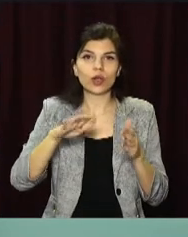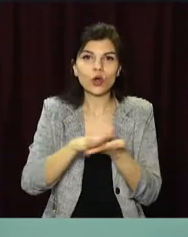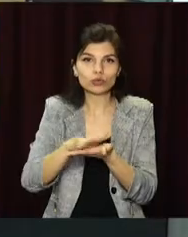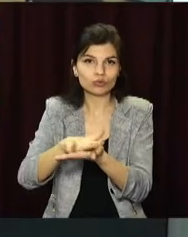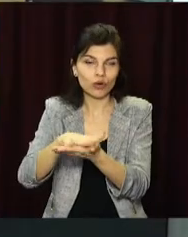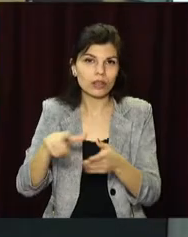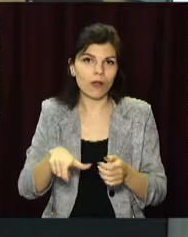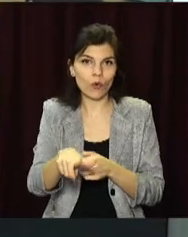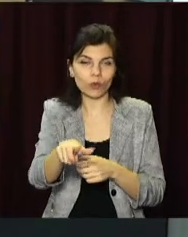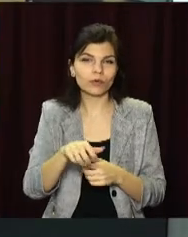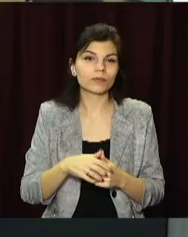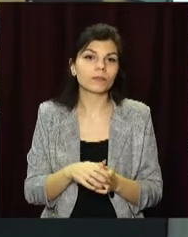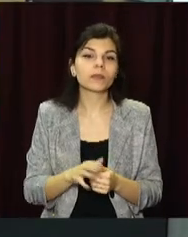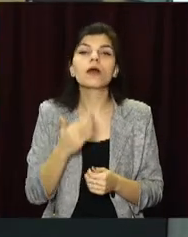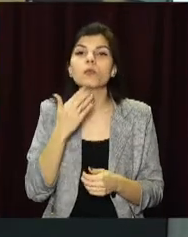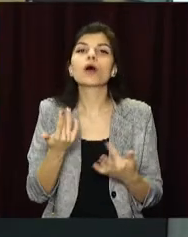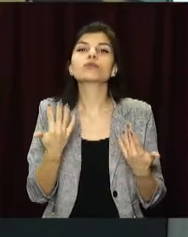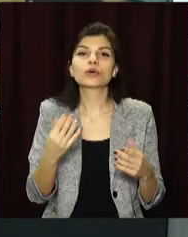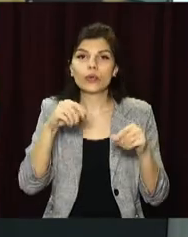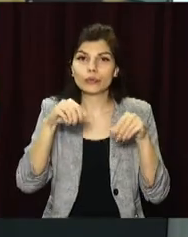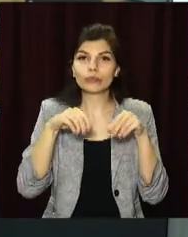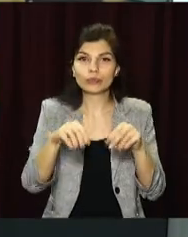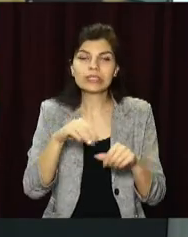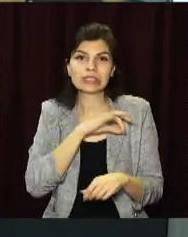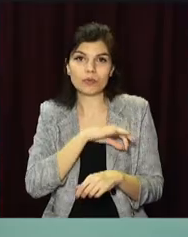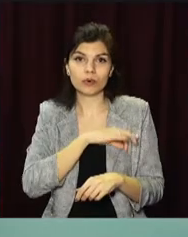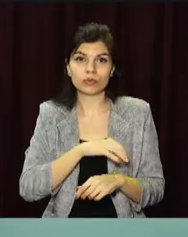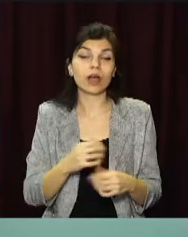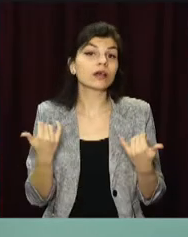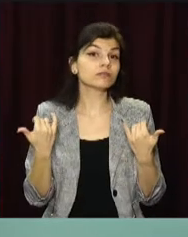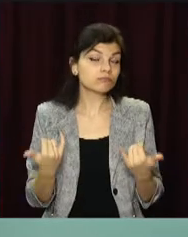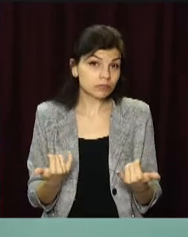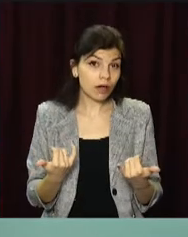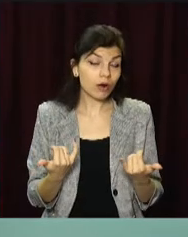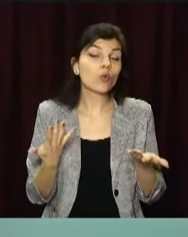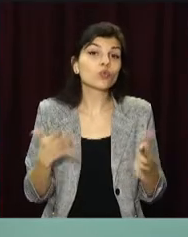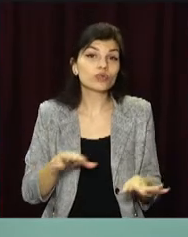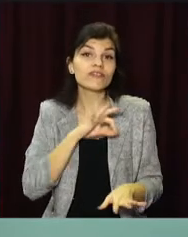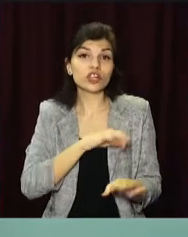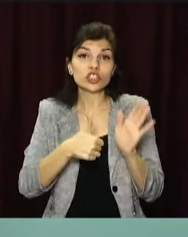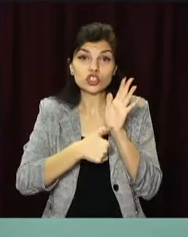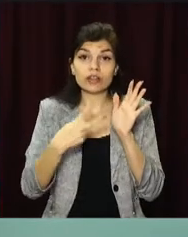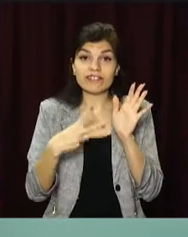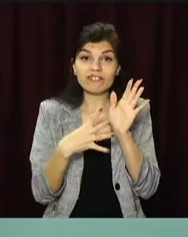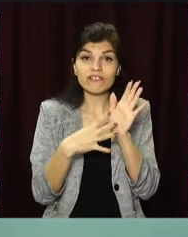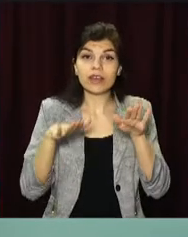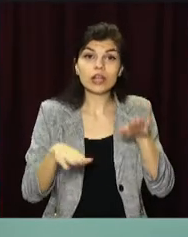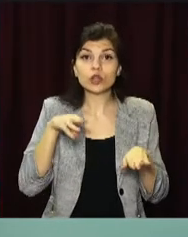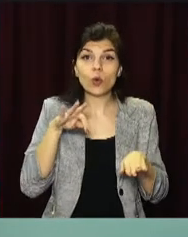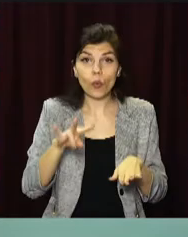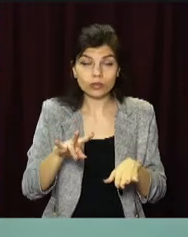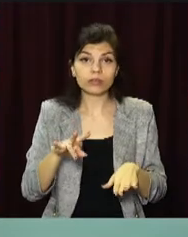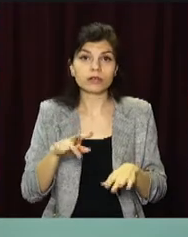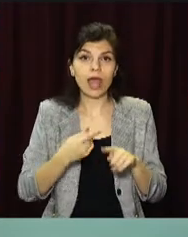розчистили дорогу. Скажіть, будь ласка, скільки посипкового матеріалу використовували? Зараз вже використано 629 тонн